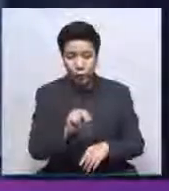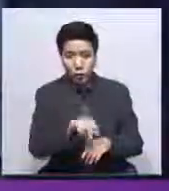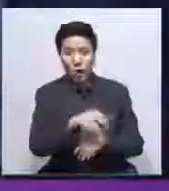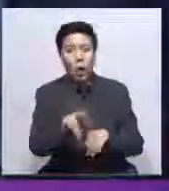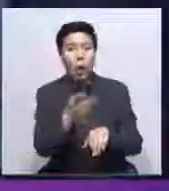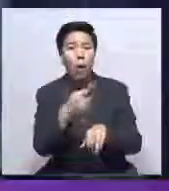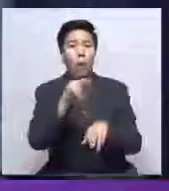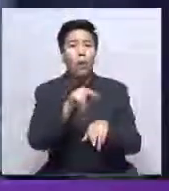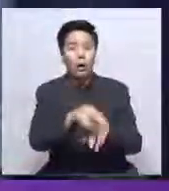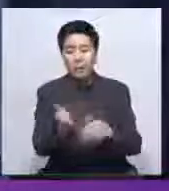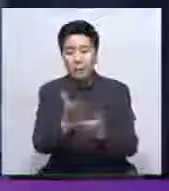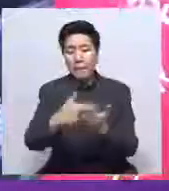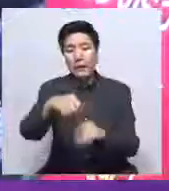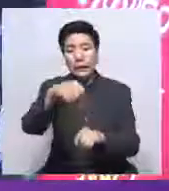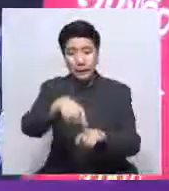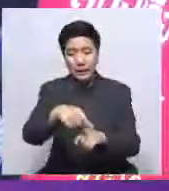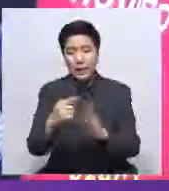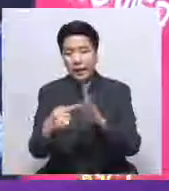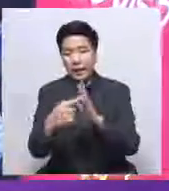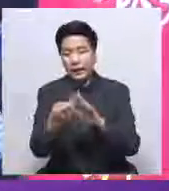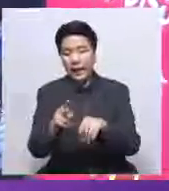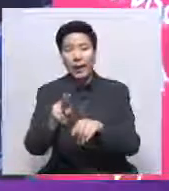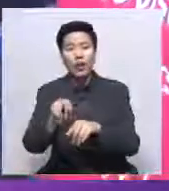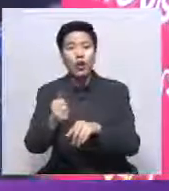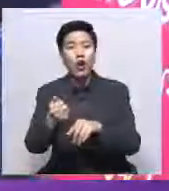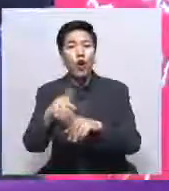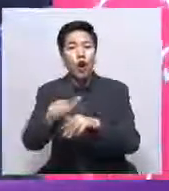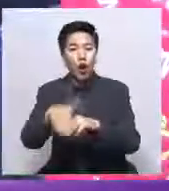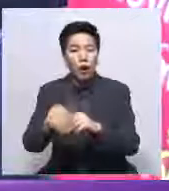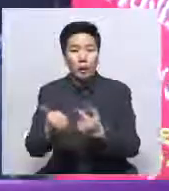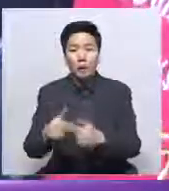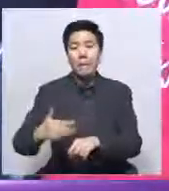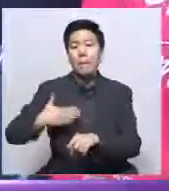งวัดกลางบางซื่อวัดแขนอกพุทธสถาน